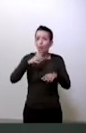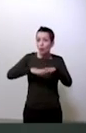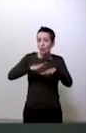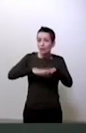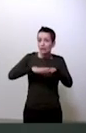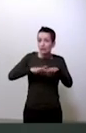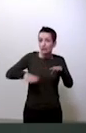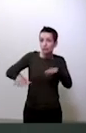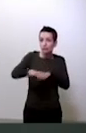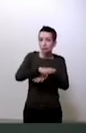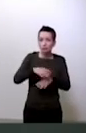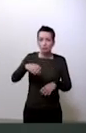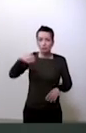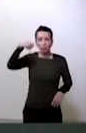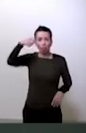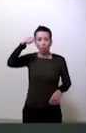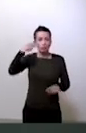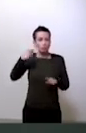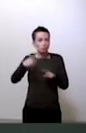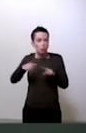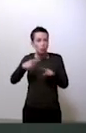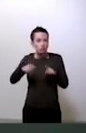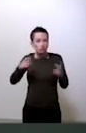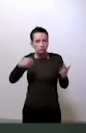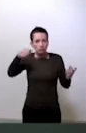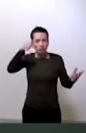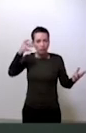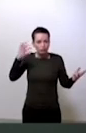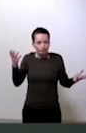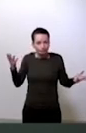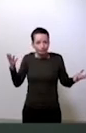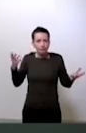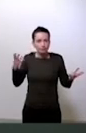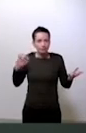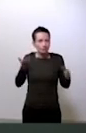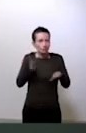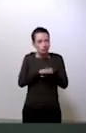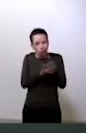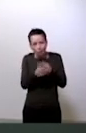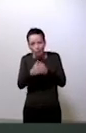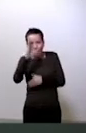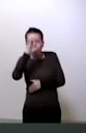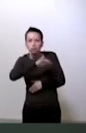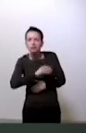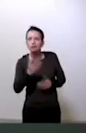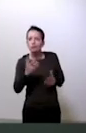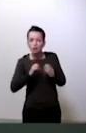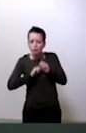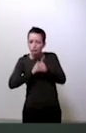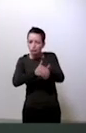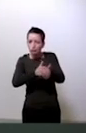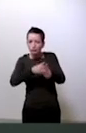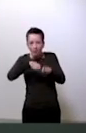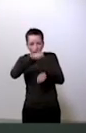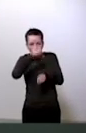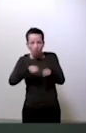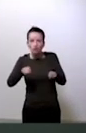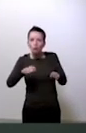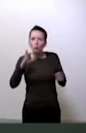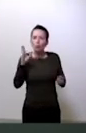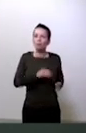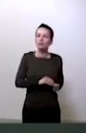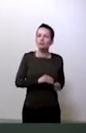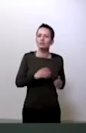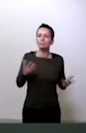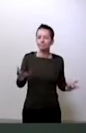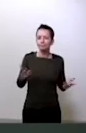un monoproduit tellement important qu'on oublie d'en assurer un suivi et une évaluation.